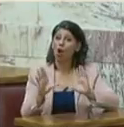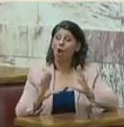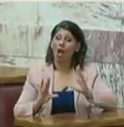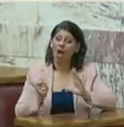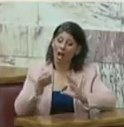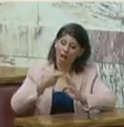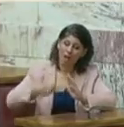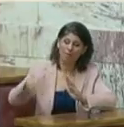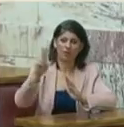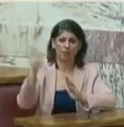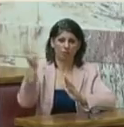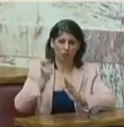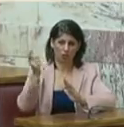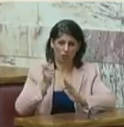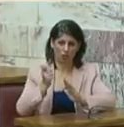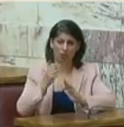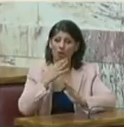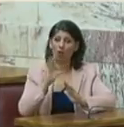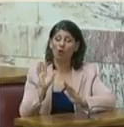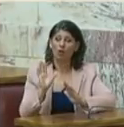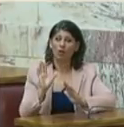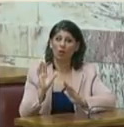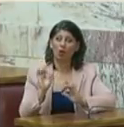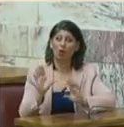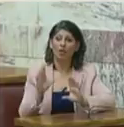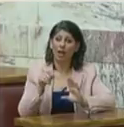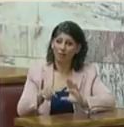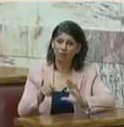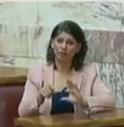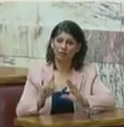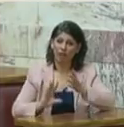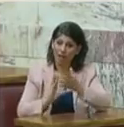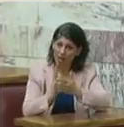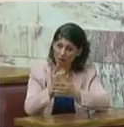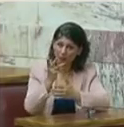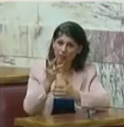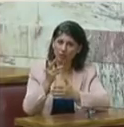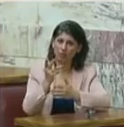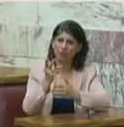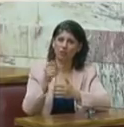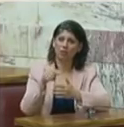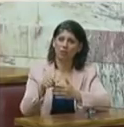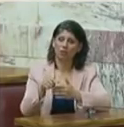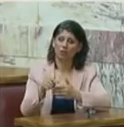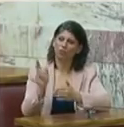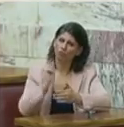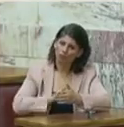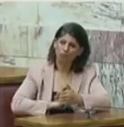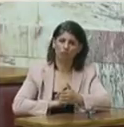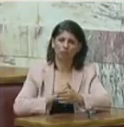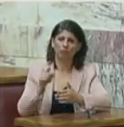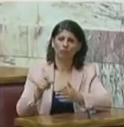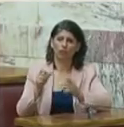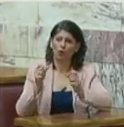μισθών, χωρίς δηλαδή αυτή την ανάπτυξη, μέρος της ανάπτυξης, να την καρπούτε και το